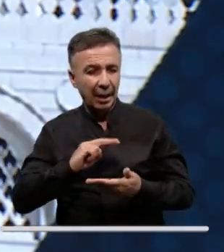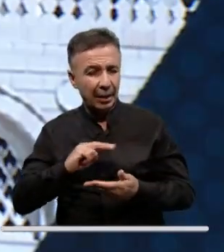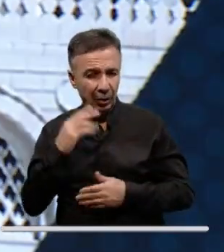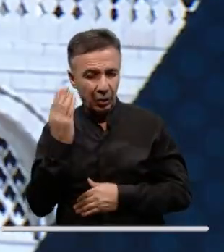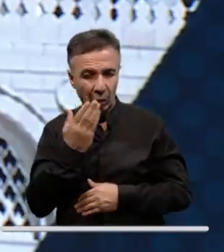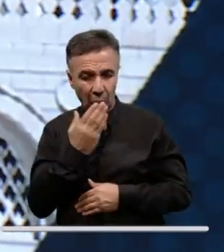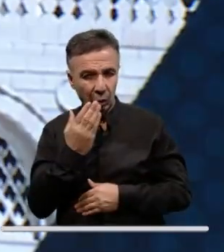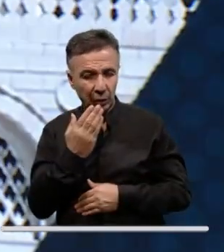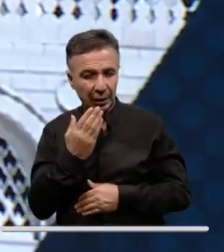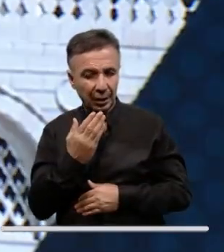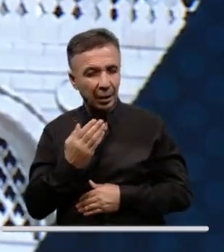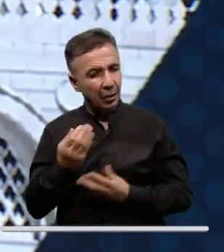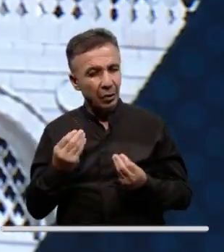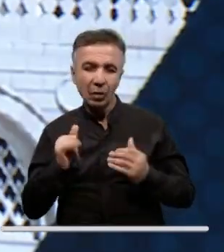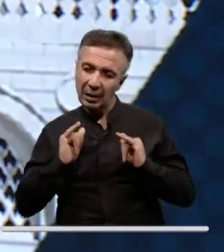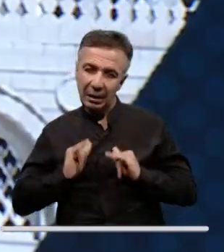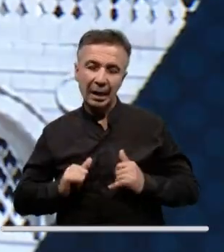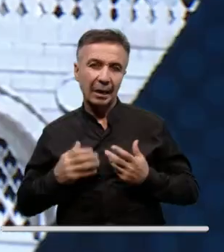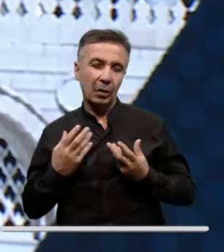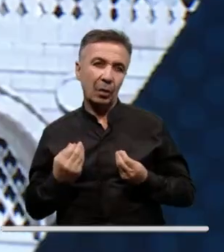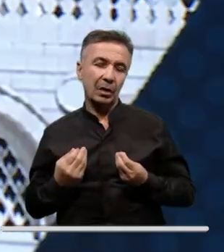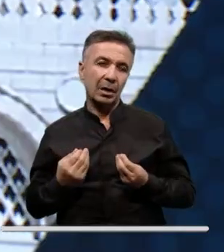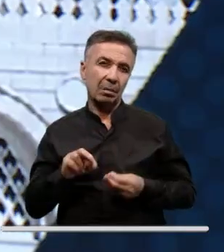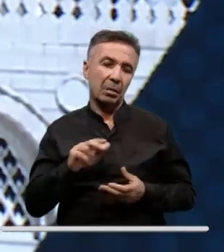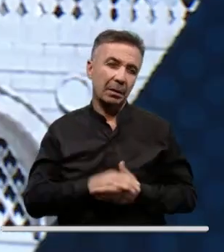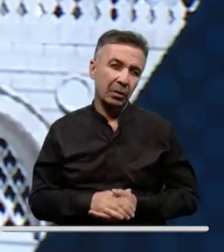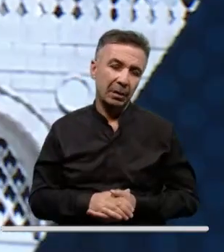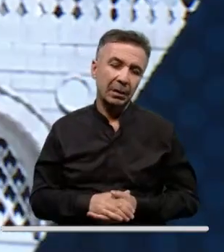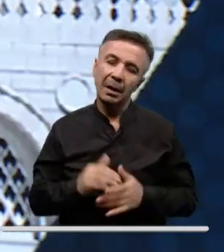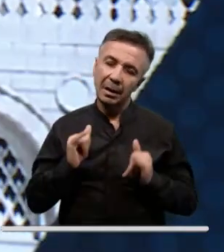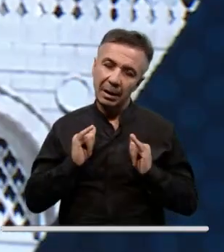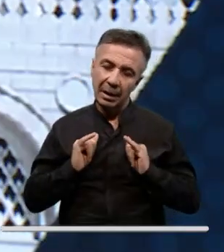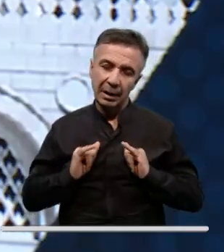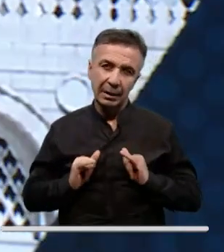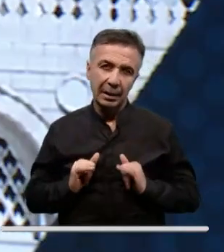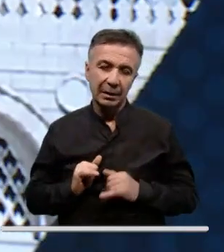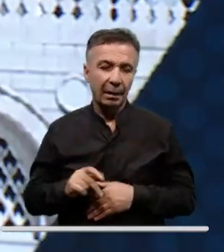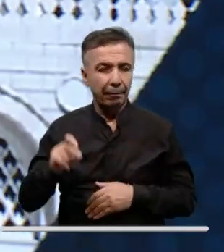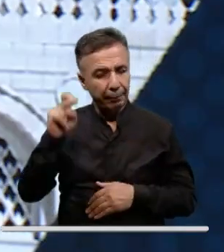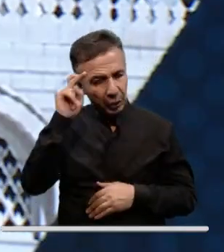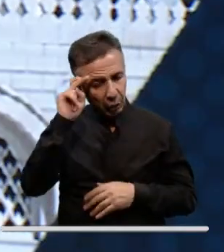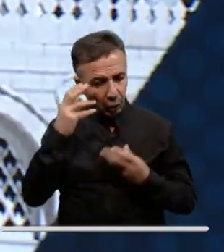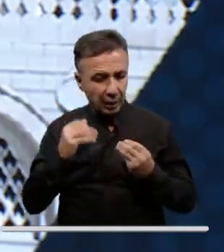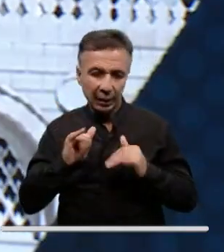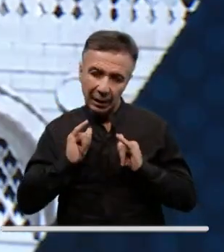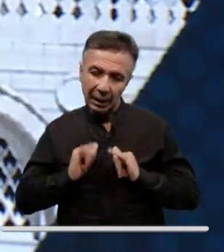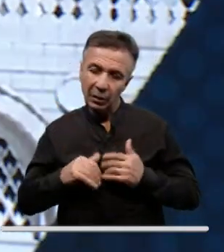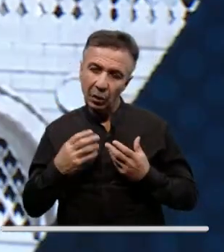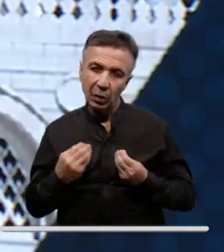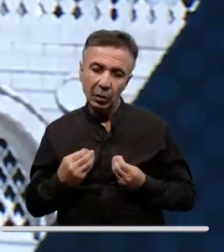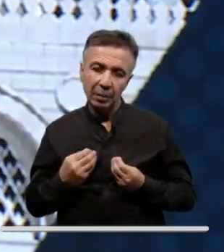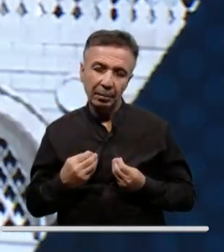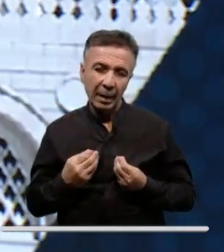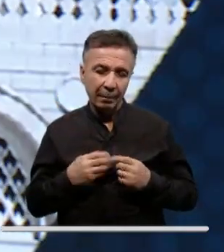anat ki yani eee ve bu durumda rahatlarız Eee hem de bizi istismar etmek